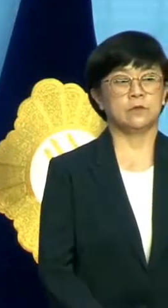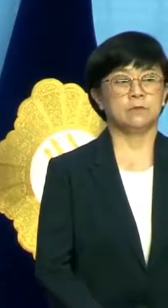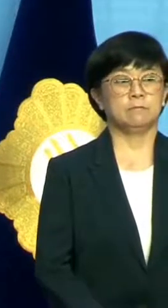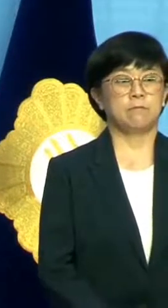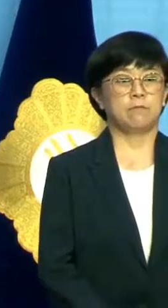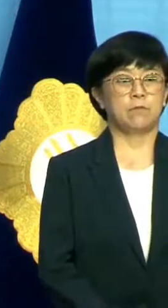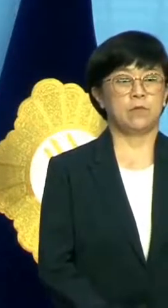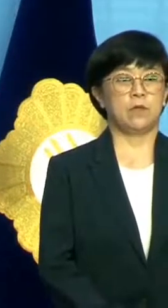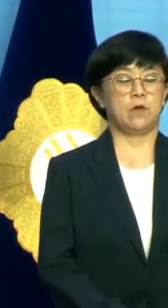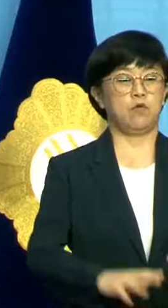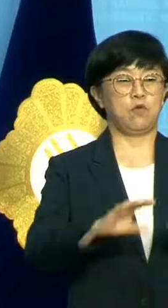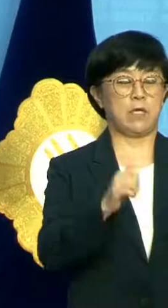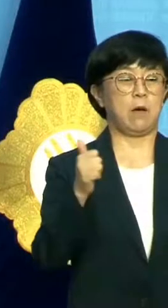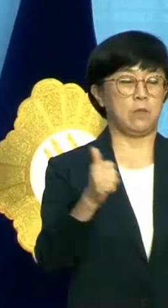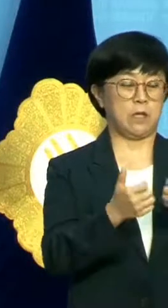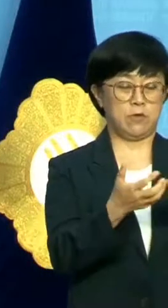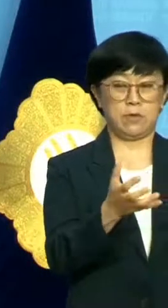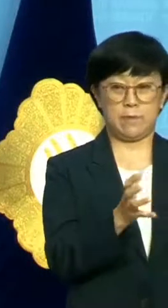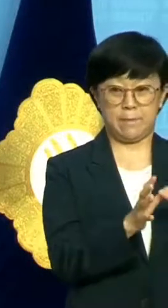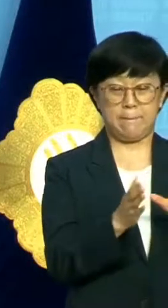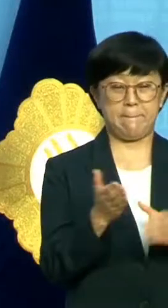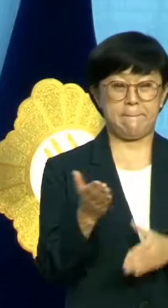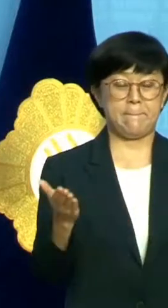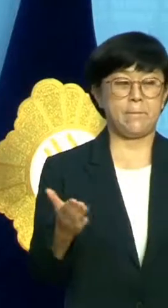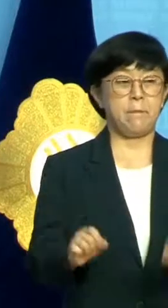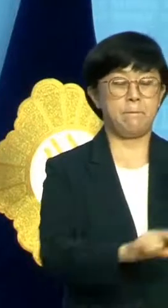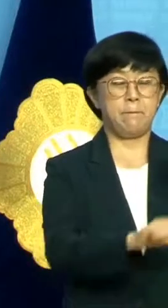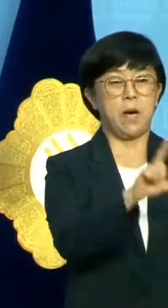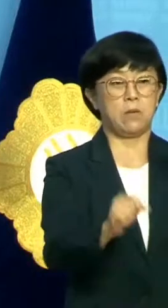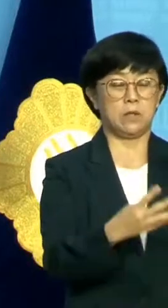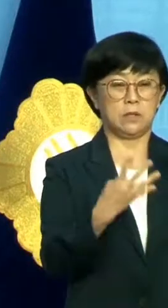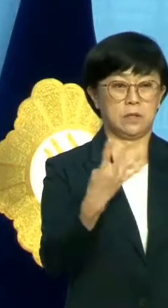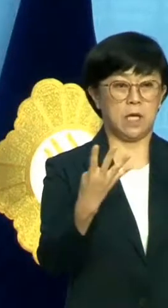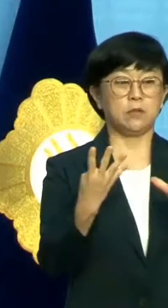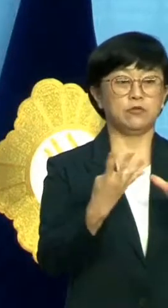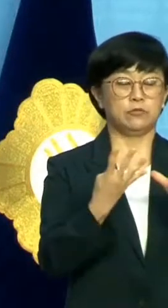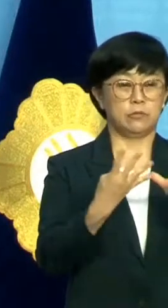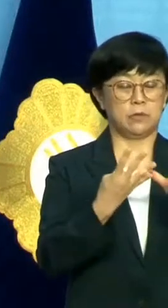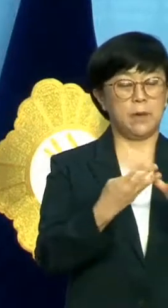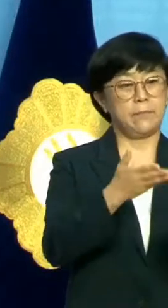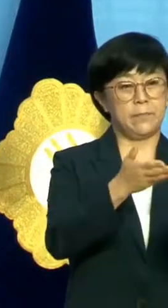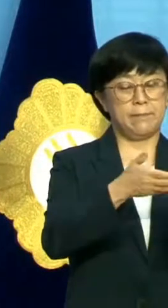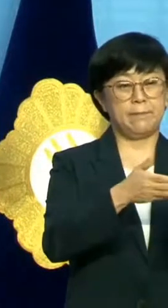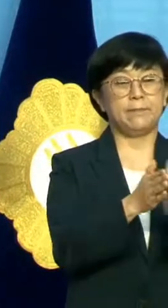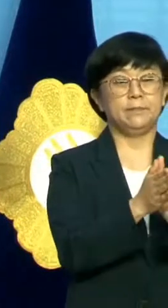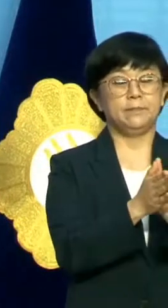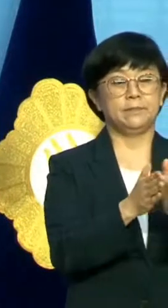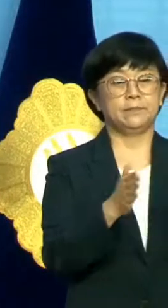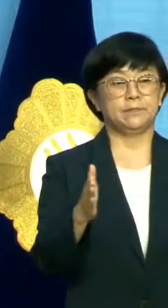국회사무처 공복이 외관입니다 8월 4주차 정례브리핑 시작하겠습니다